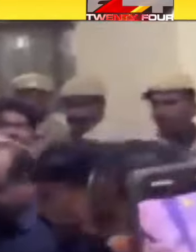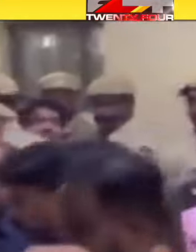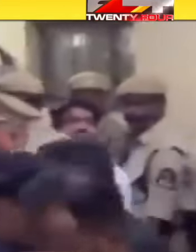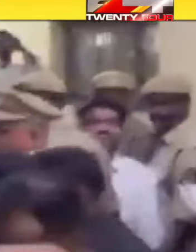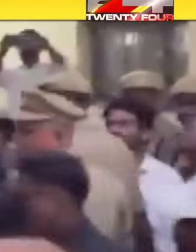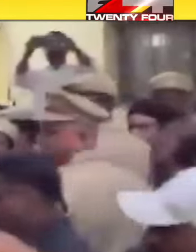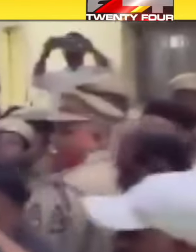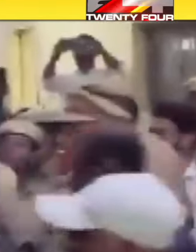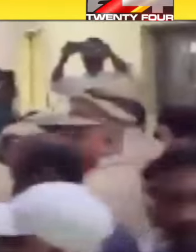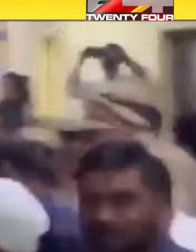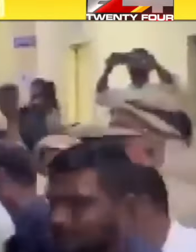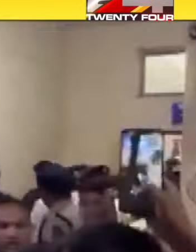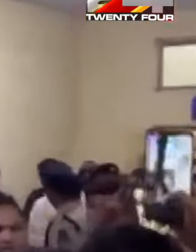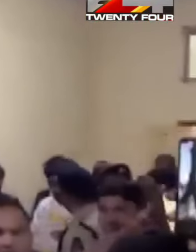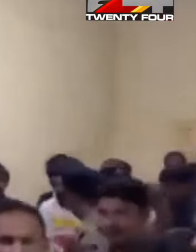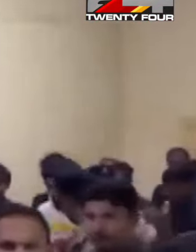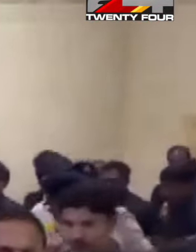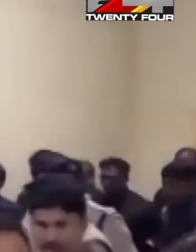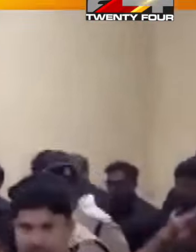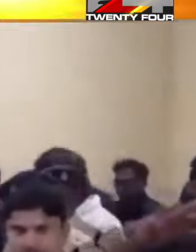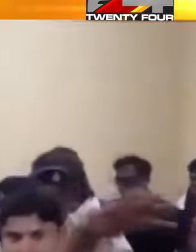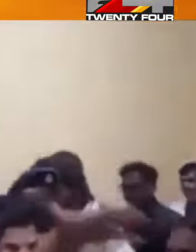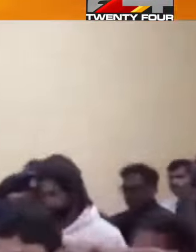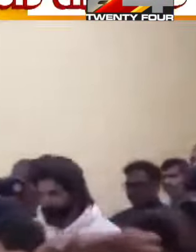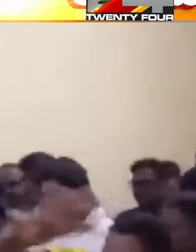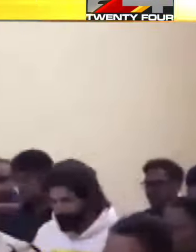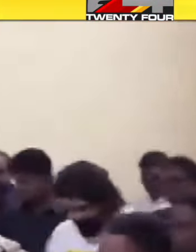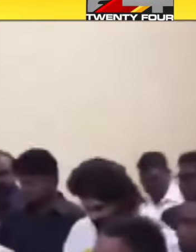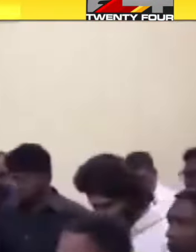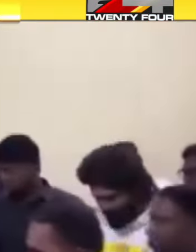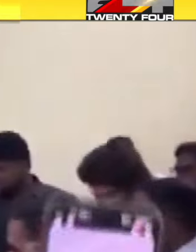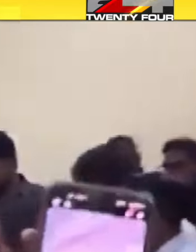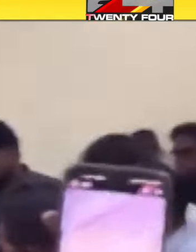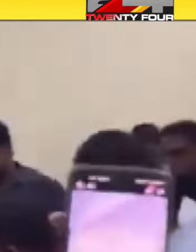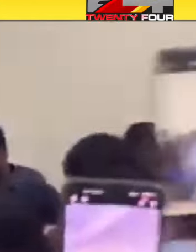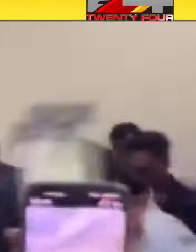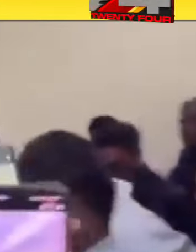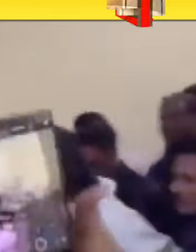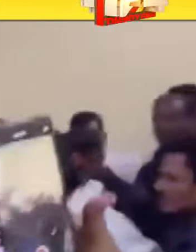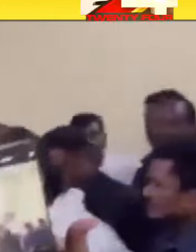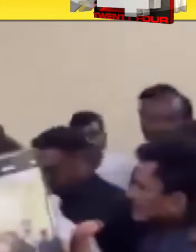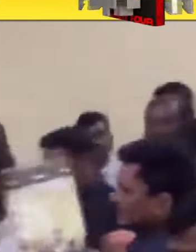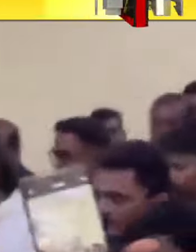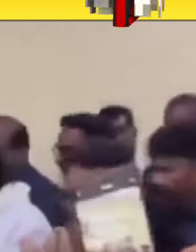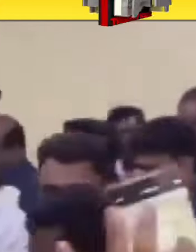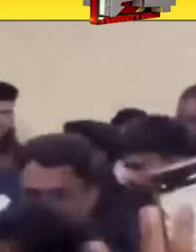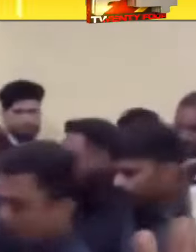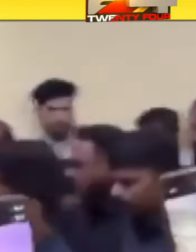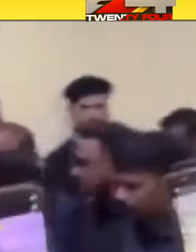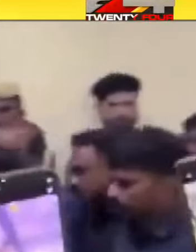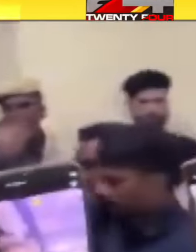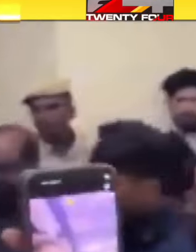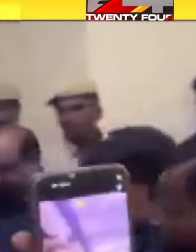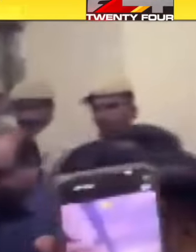പ്രജിനി, അല്ലു അർജുൻ്റെ അറസ്റ്റ് ഒരു തെലങ്കാനയിൽ ഒരു വലിയ രാഷ്ട്രീയ പ്രശ്നമായി തന്നെ മാറിയിട്ടുണ്ട്. കാരണം ബി ആർ എസും ബി ജെ പിയും അല്ലു അർജുനെ അനുകൂലിച്ചുകൊണ്ട് രംഗത്തേക്ക്